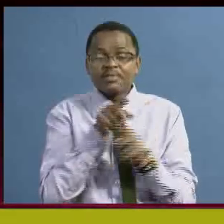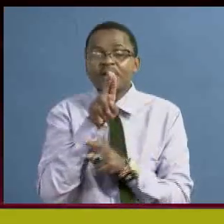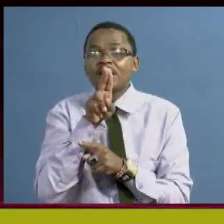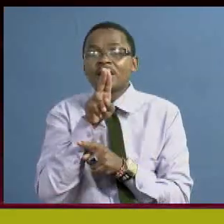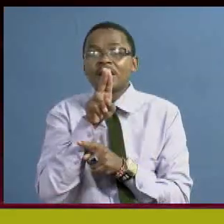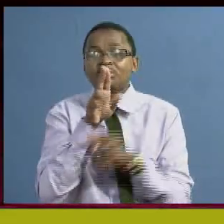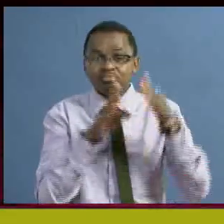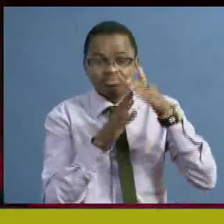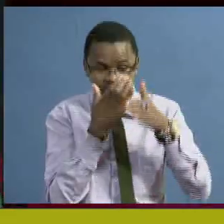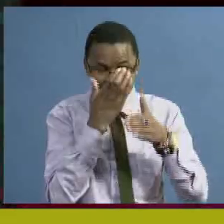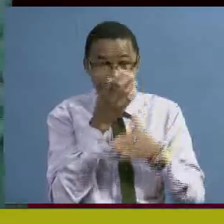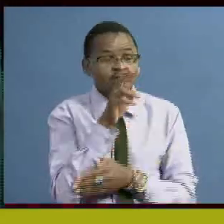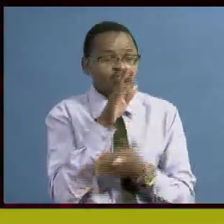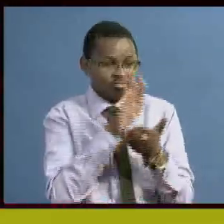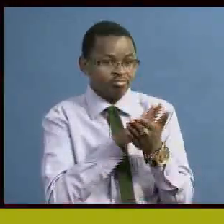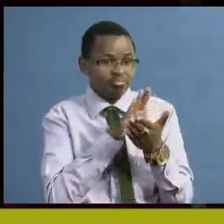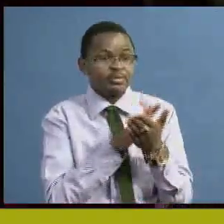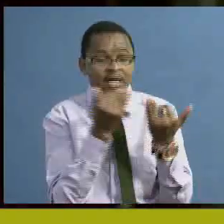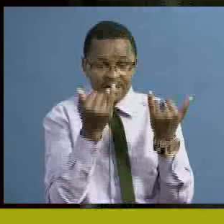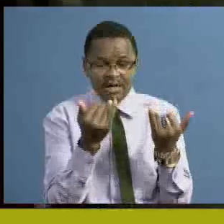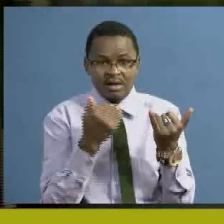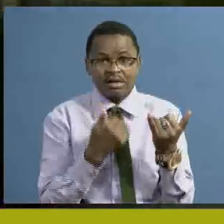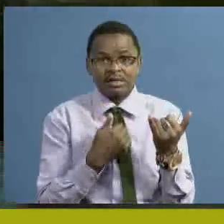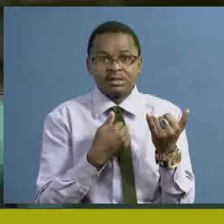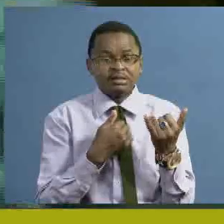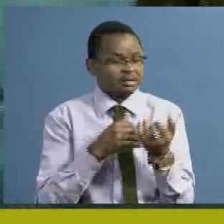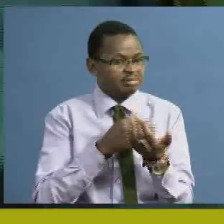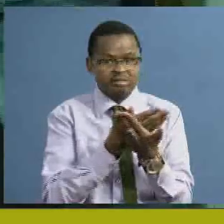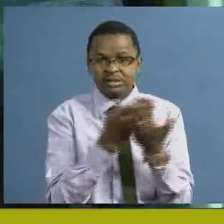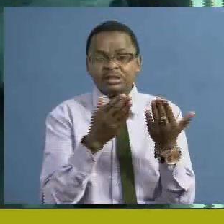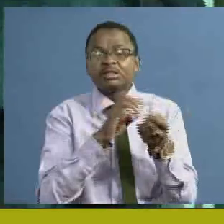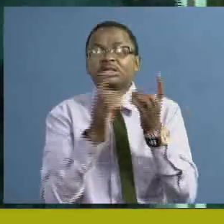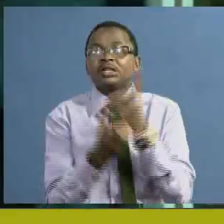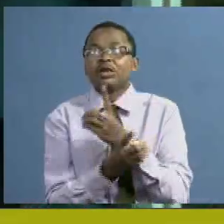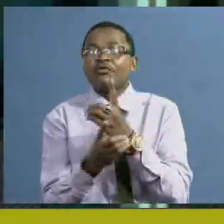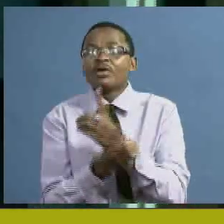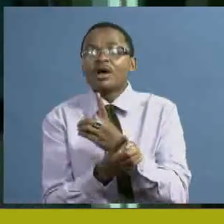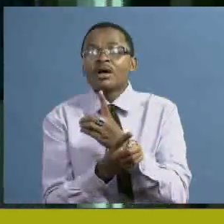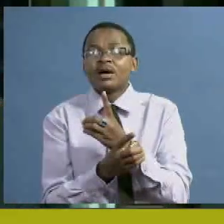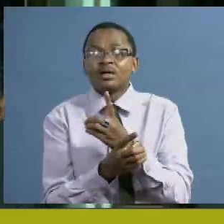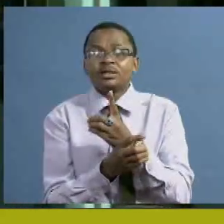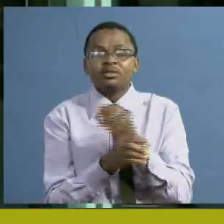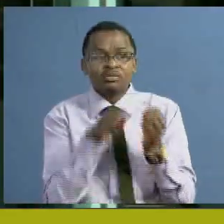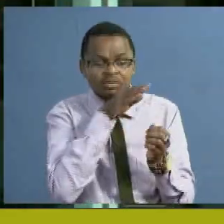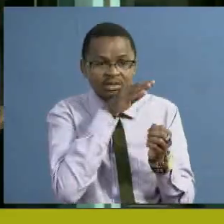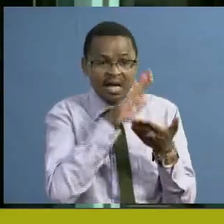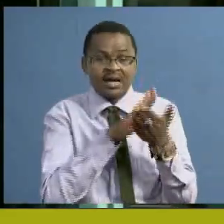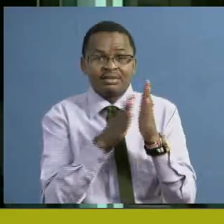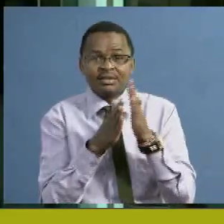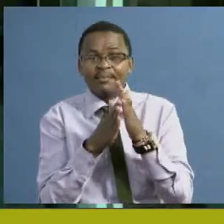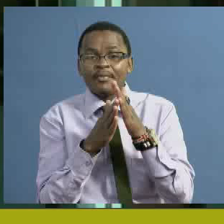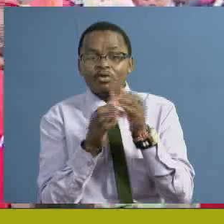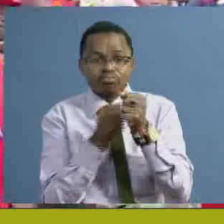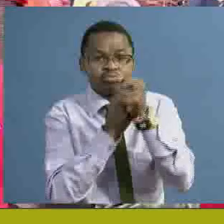viongozi wengine waliopongeza wawili hao, hivi sasa mambo ni tofauti. So alikiwa kuwa Odinga atawania au